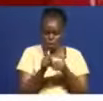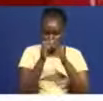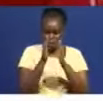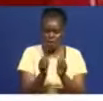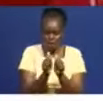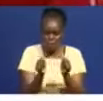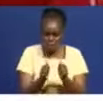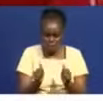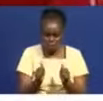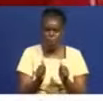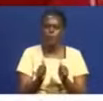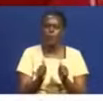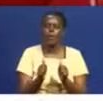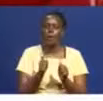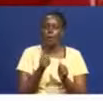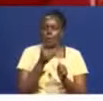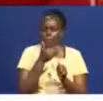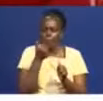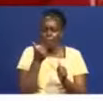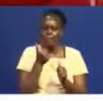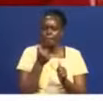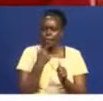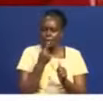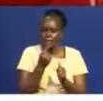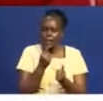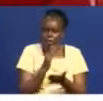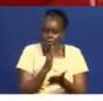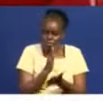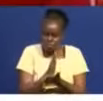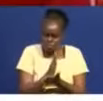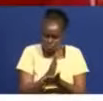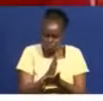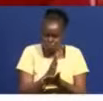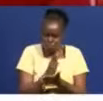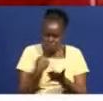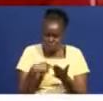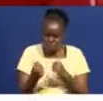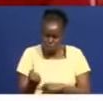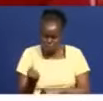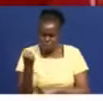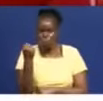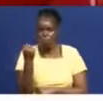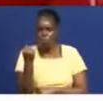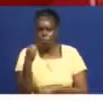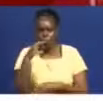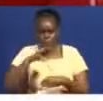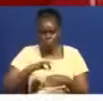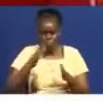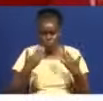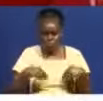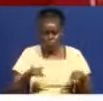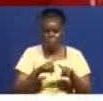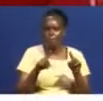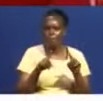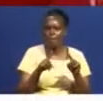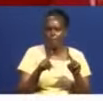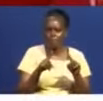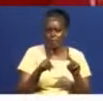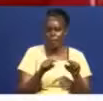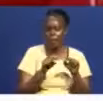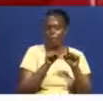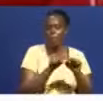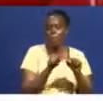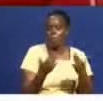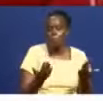la Kenya, tuweni wakweli kuanzia pale tulipo. Tuliamka na tukapiga kura sita, lakini kidole cha